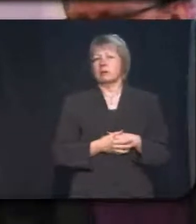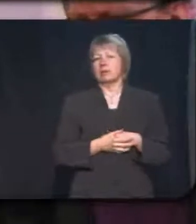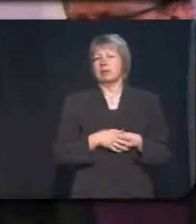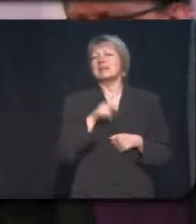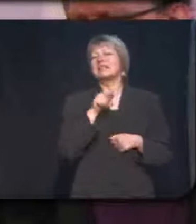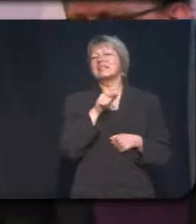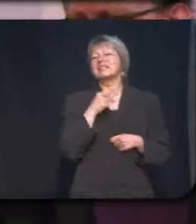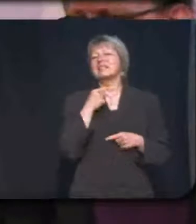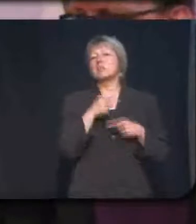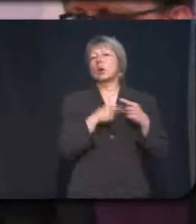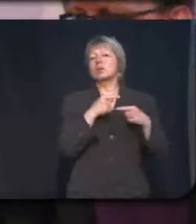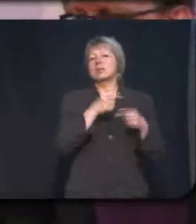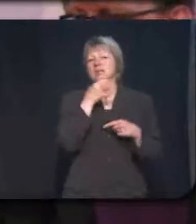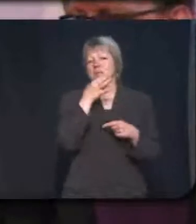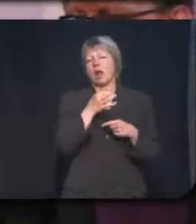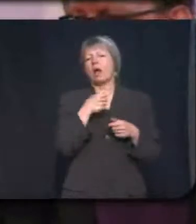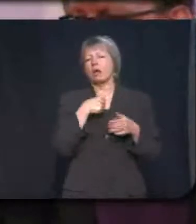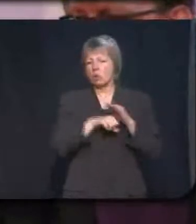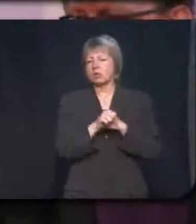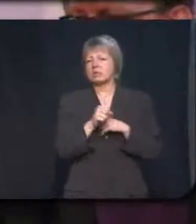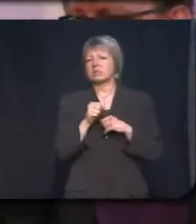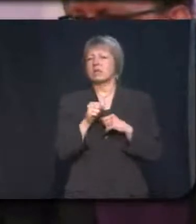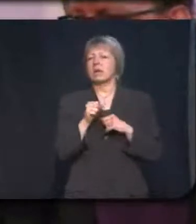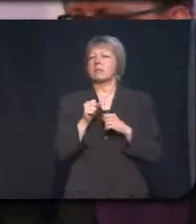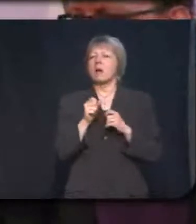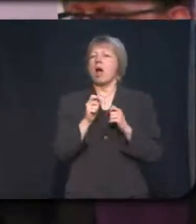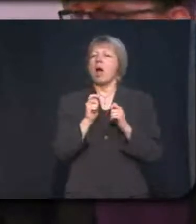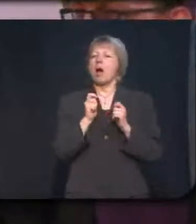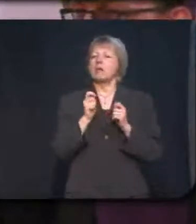prozessfrage Antragsteller darf trotzdem kurz antworten